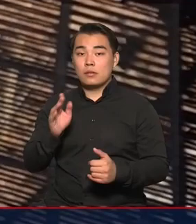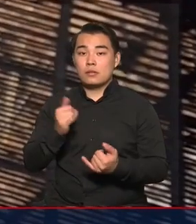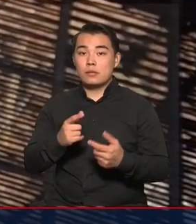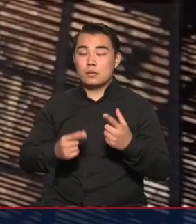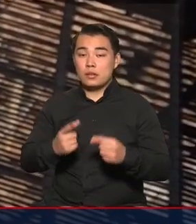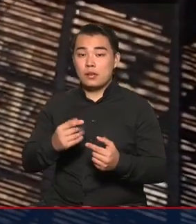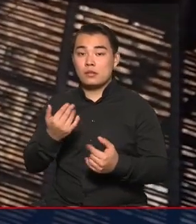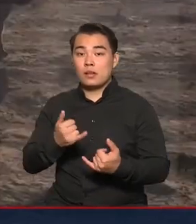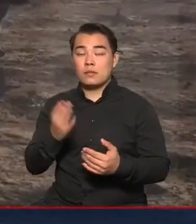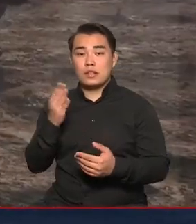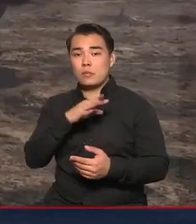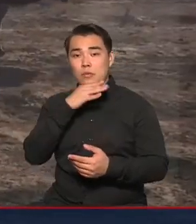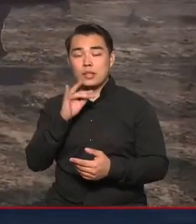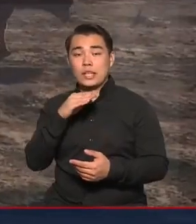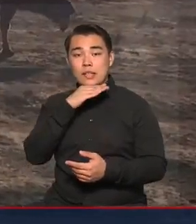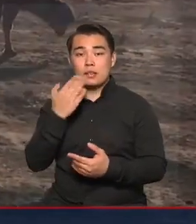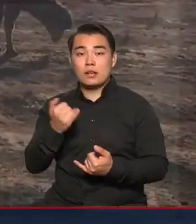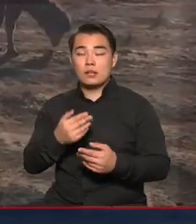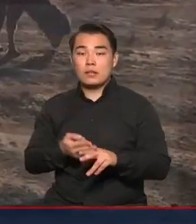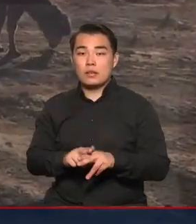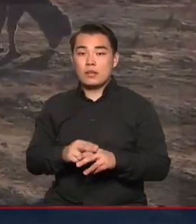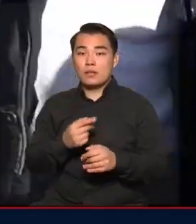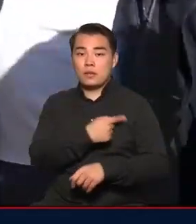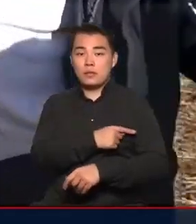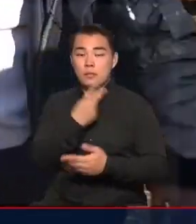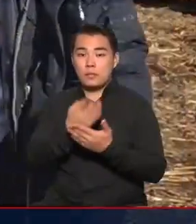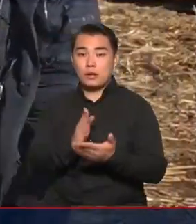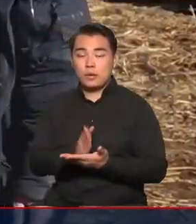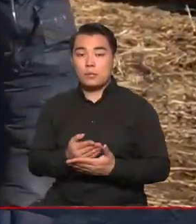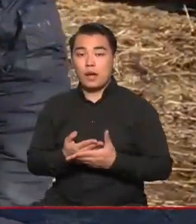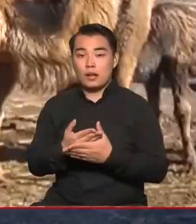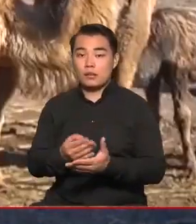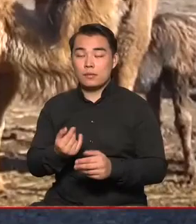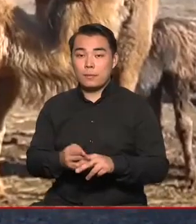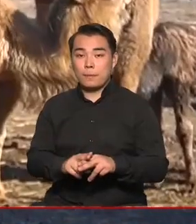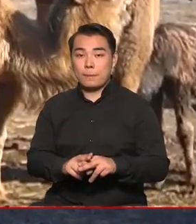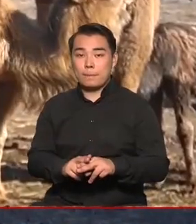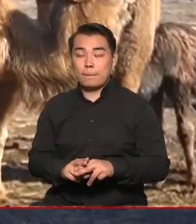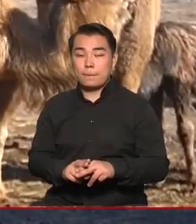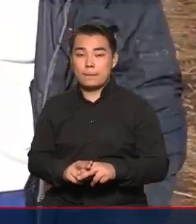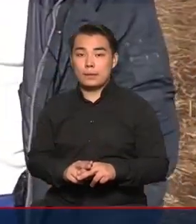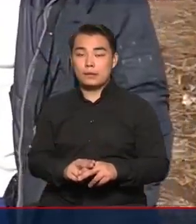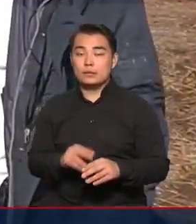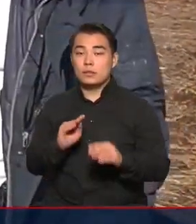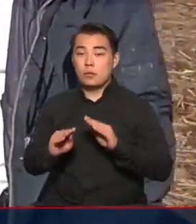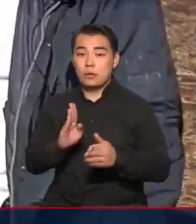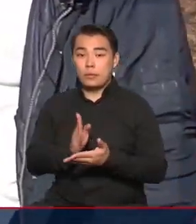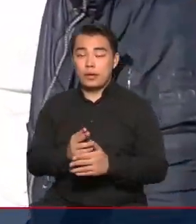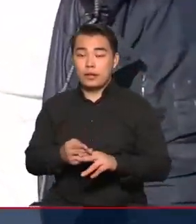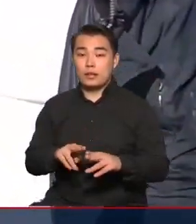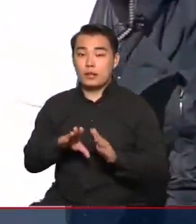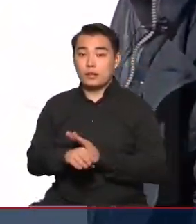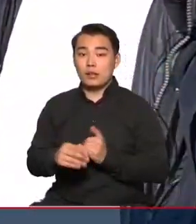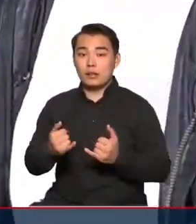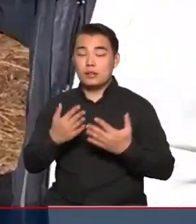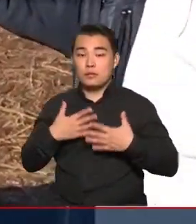дәруменге толы болса, етінің емдік қасиеті аса жоғары. Бір өркешті түйенің қаны бар нанам. Қоспақша деп айтылады.